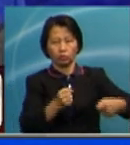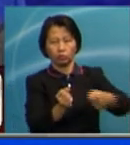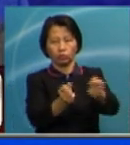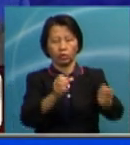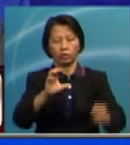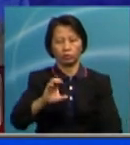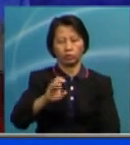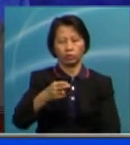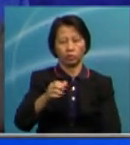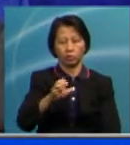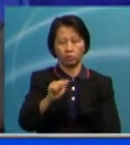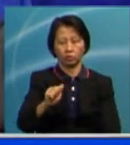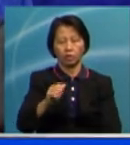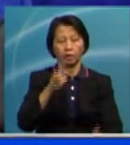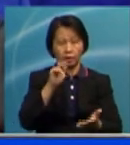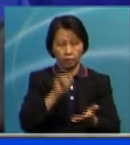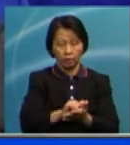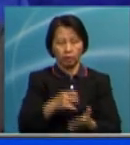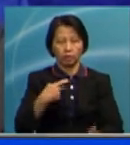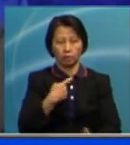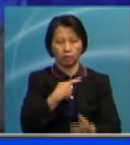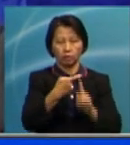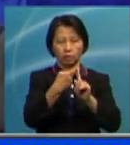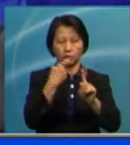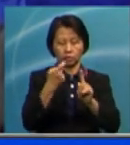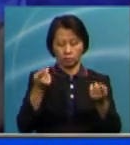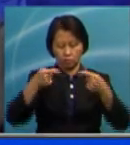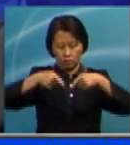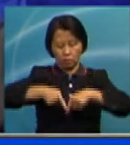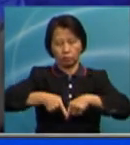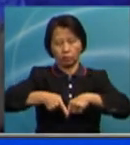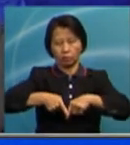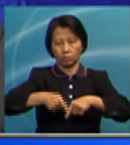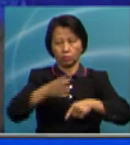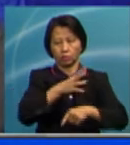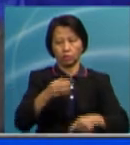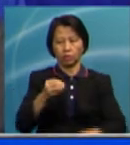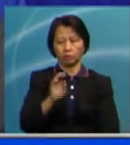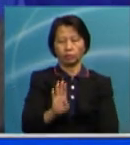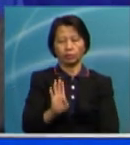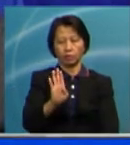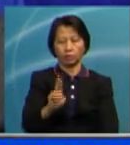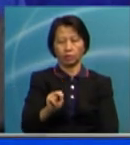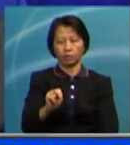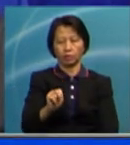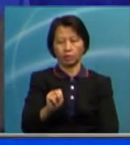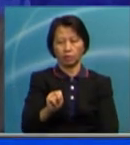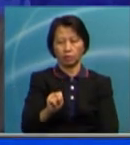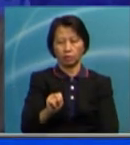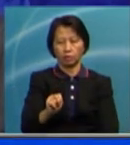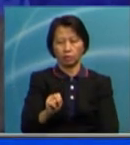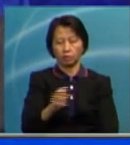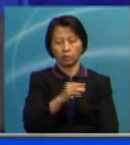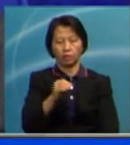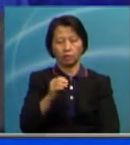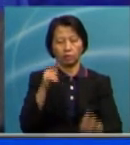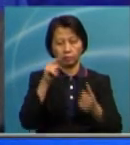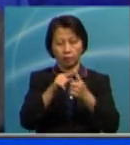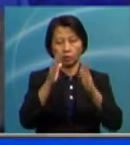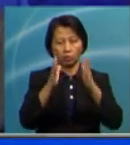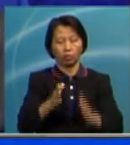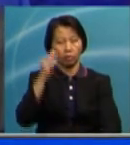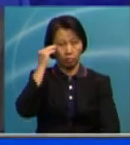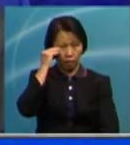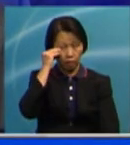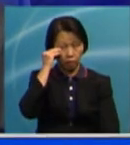ini bahawa kita daripada umno dan barisan nasional khususnya pada orang Melayu